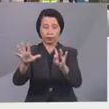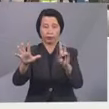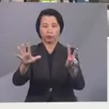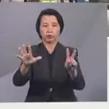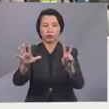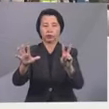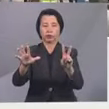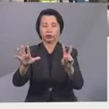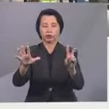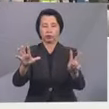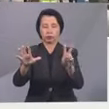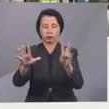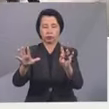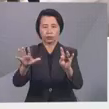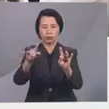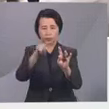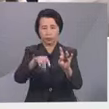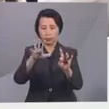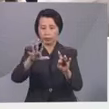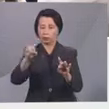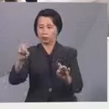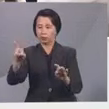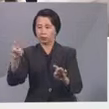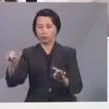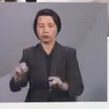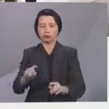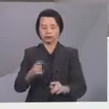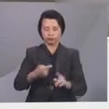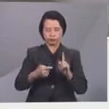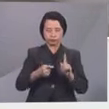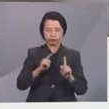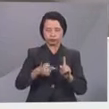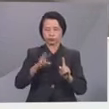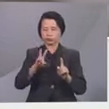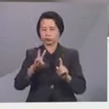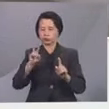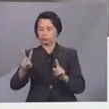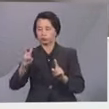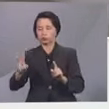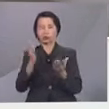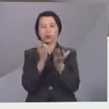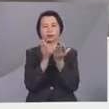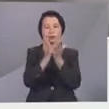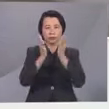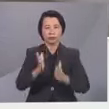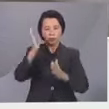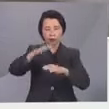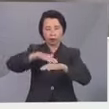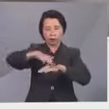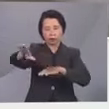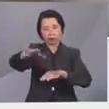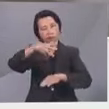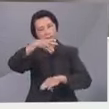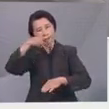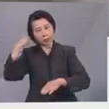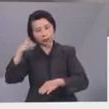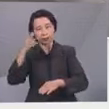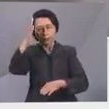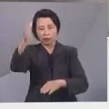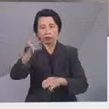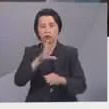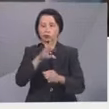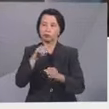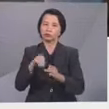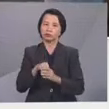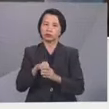Mei 2020. Seramai 1,722 pelajar akan dihantar pulang dan akan